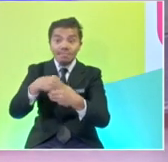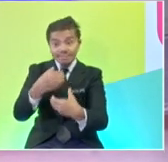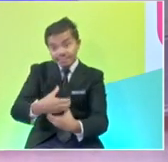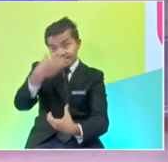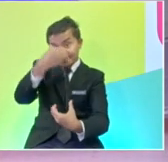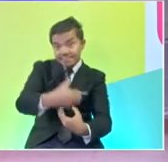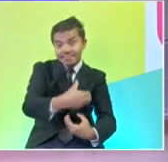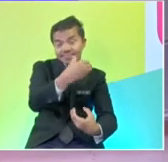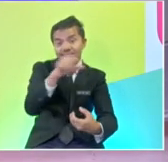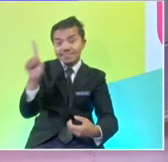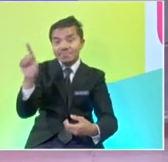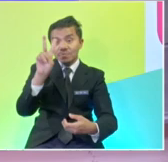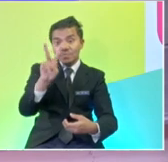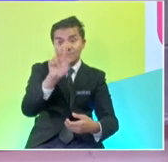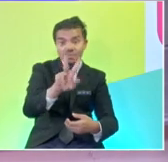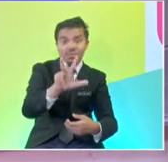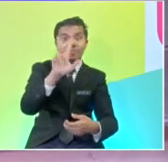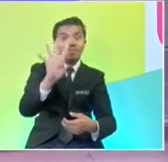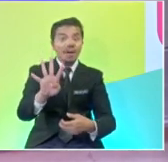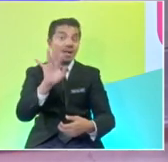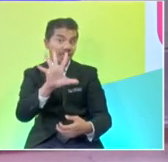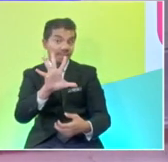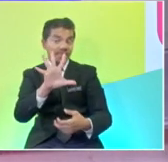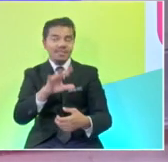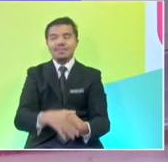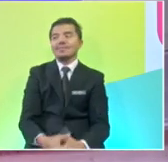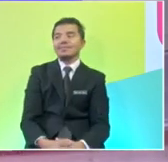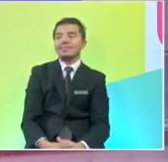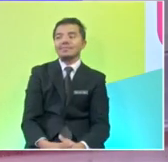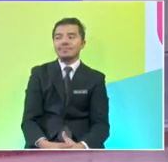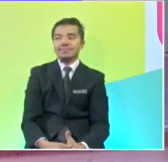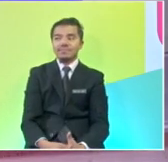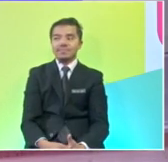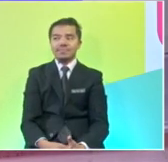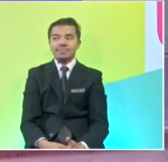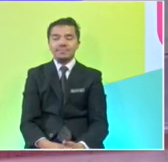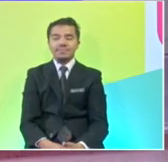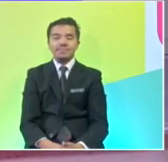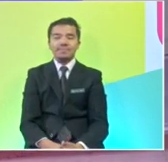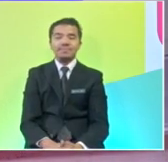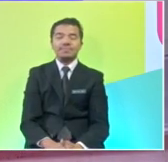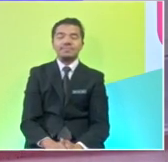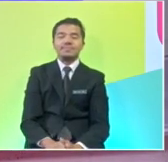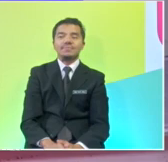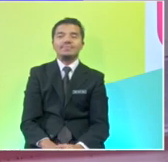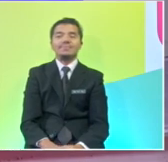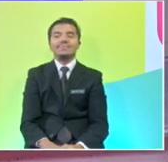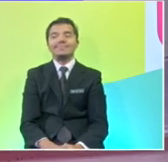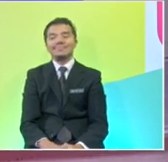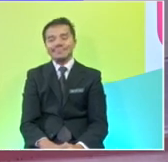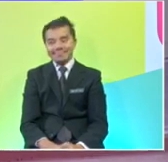kasih ini pula nanti akan dihasilkan warna jingga kuning campur merah dia akan jadi warna Iya